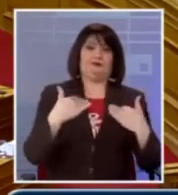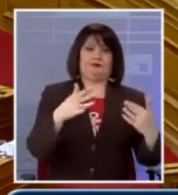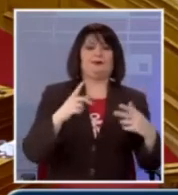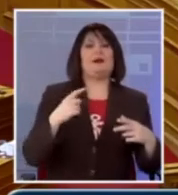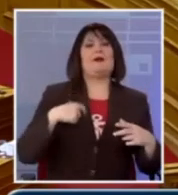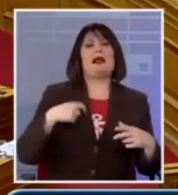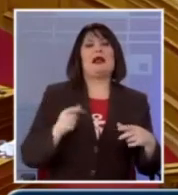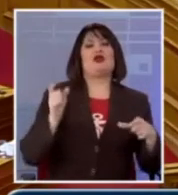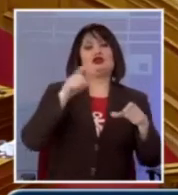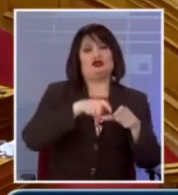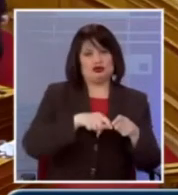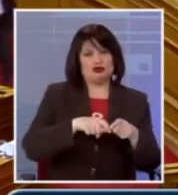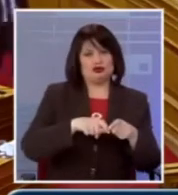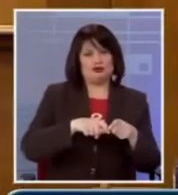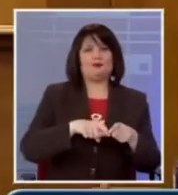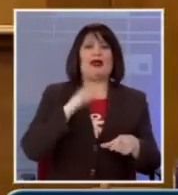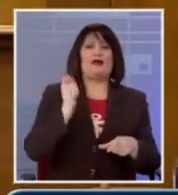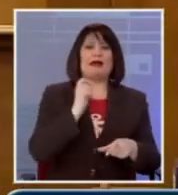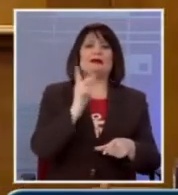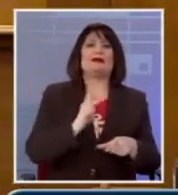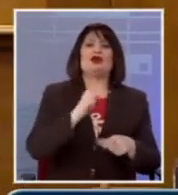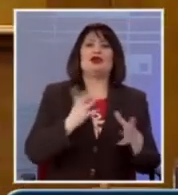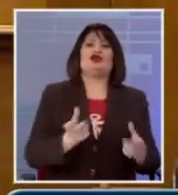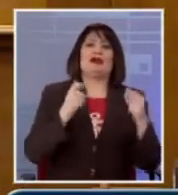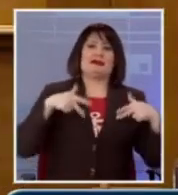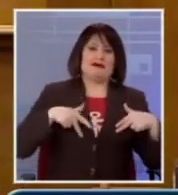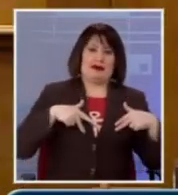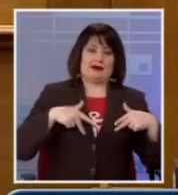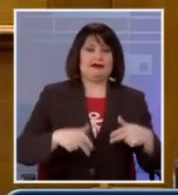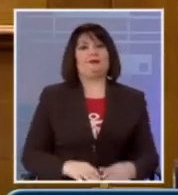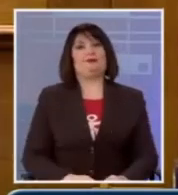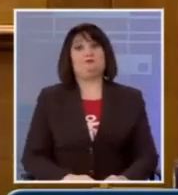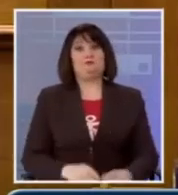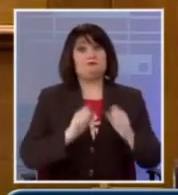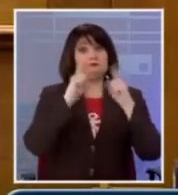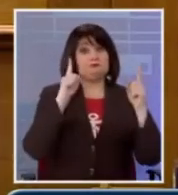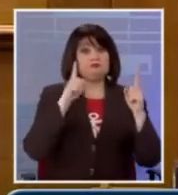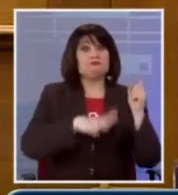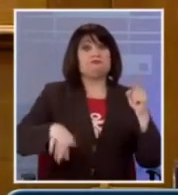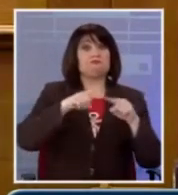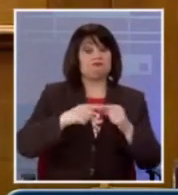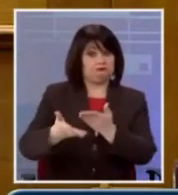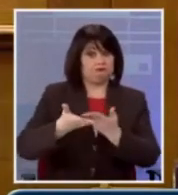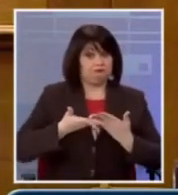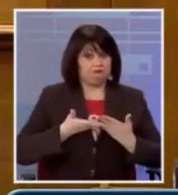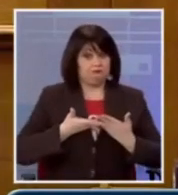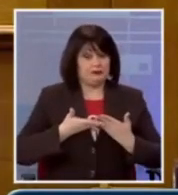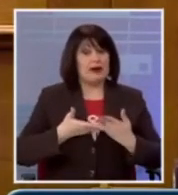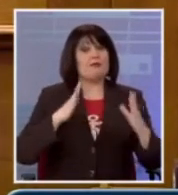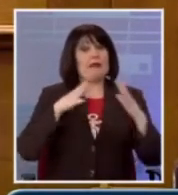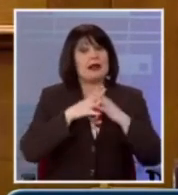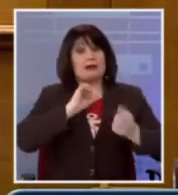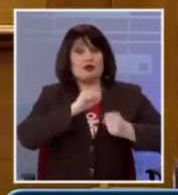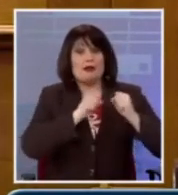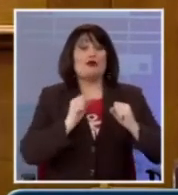αυτής της κυβέρνησης εθνικής και κοινωνικής σωτηρίας. Η πρωτοφανής λαϊκή υποστήριξη στη μάχη που δίνουμε διεθνώς